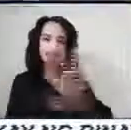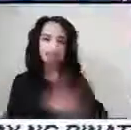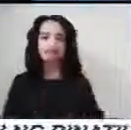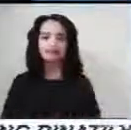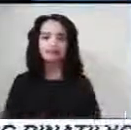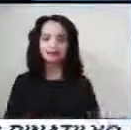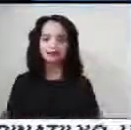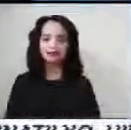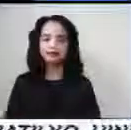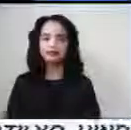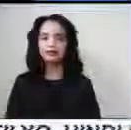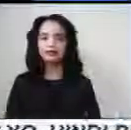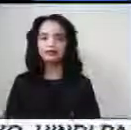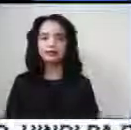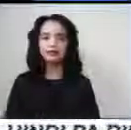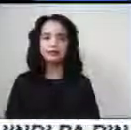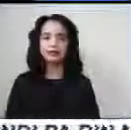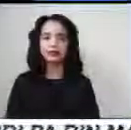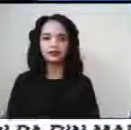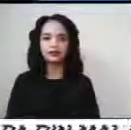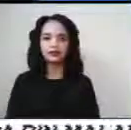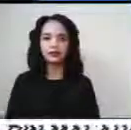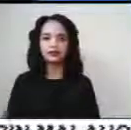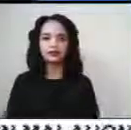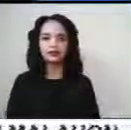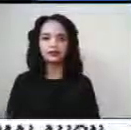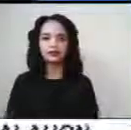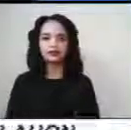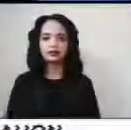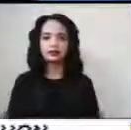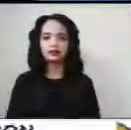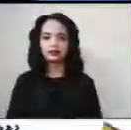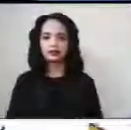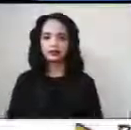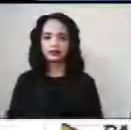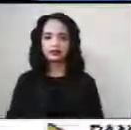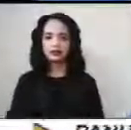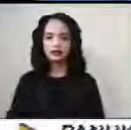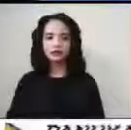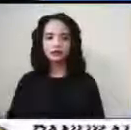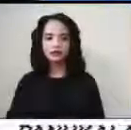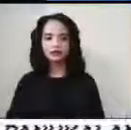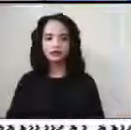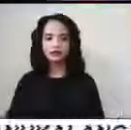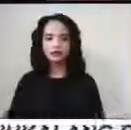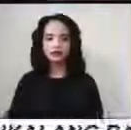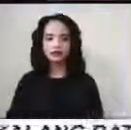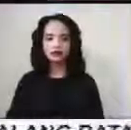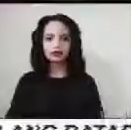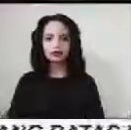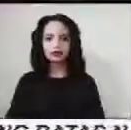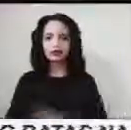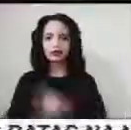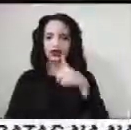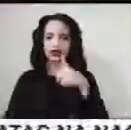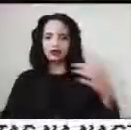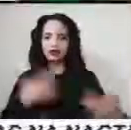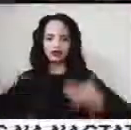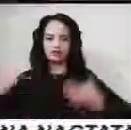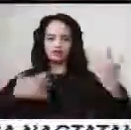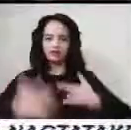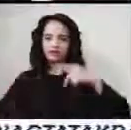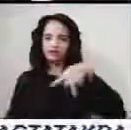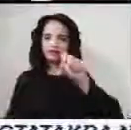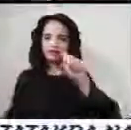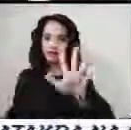Demon's Souls and sa Forbidden West Hogwarts Legacy. Yan. NBA 2K21 which is main content ko sa aking